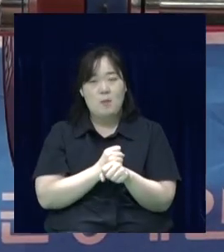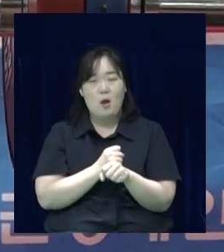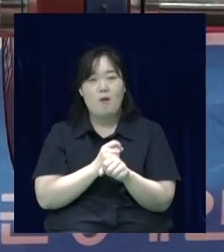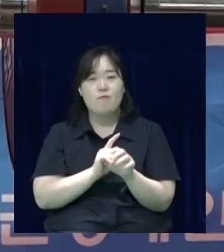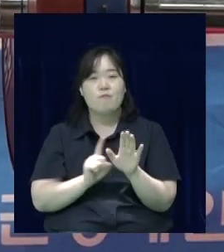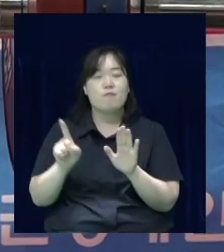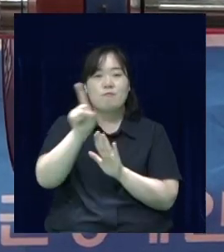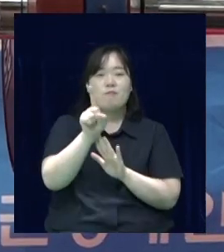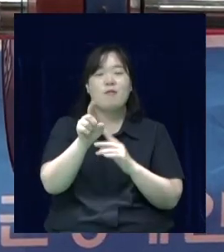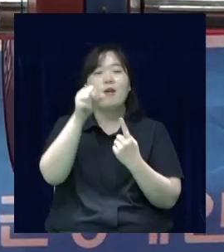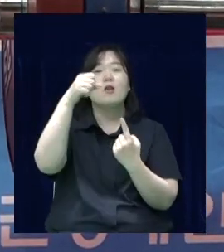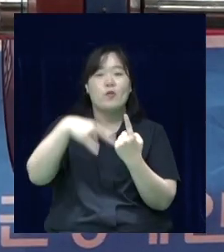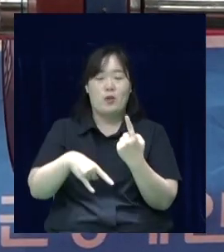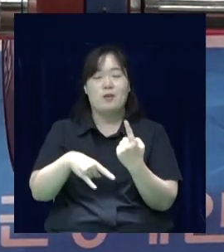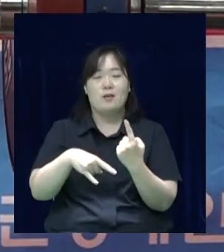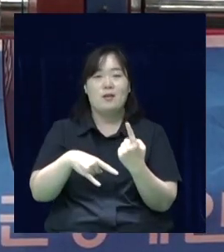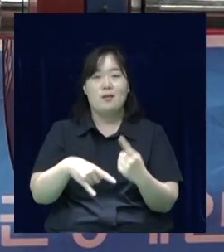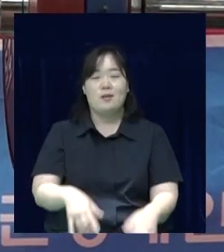있습니다.